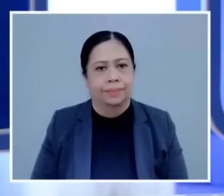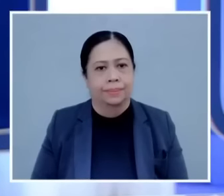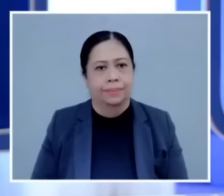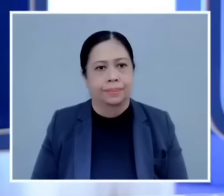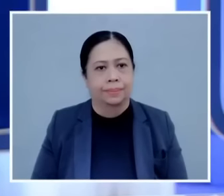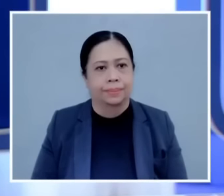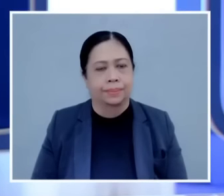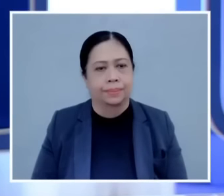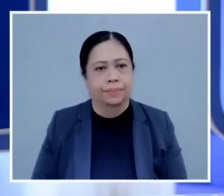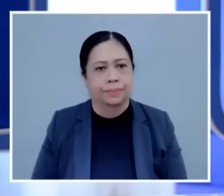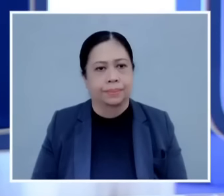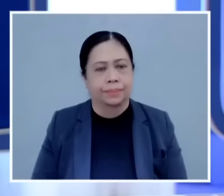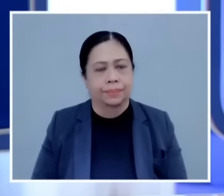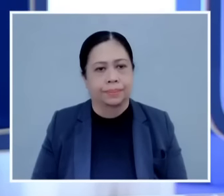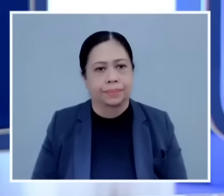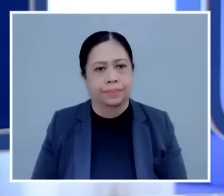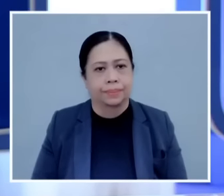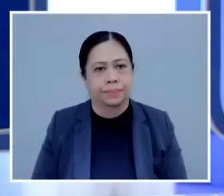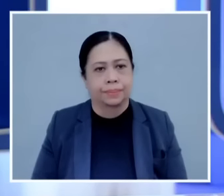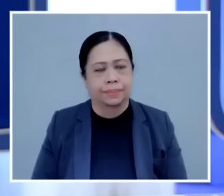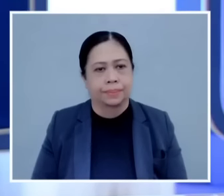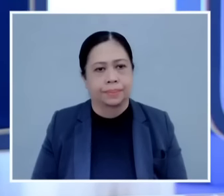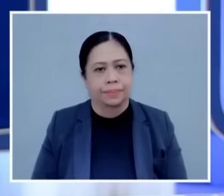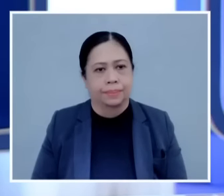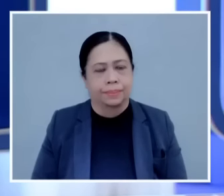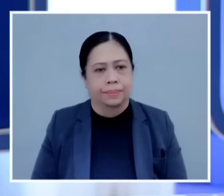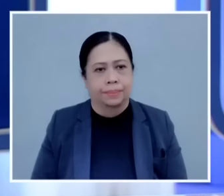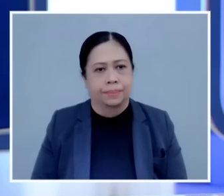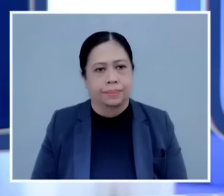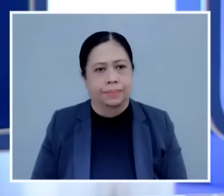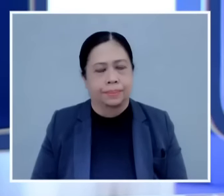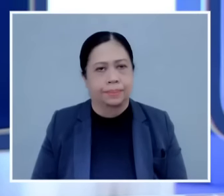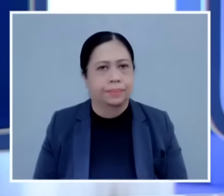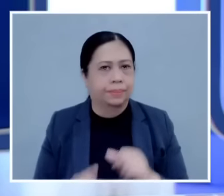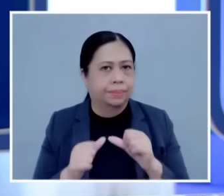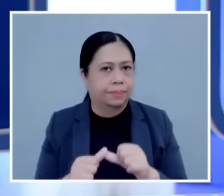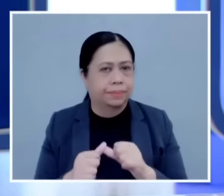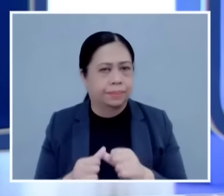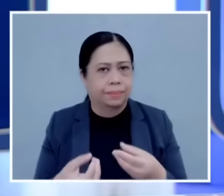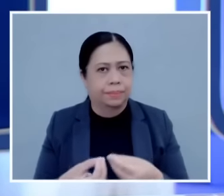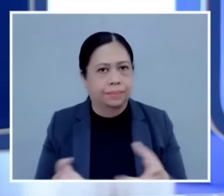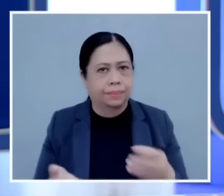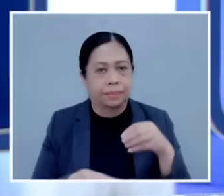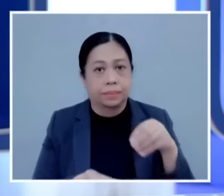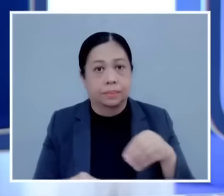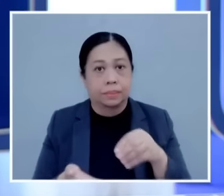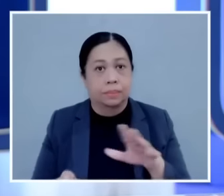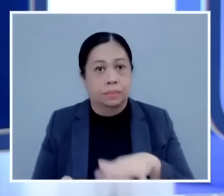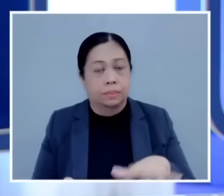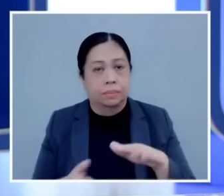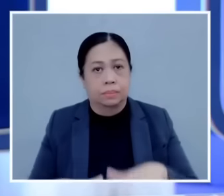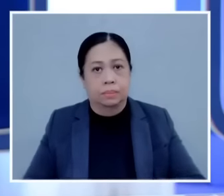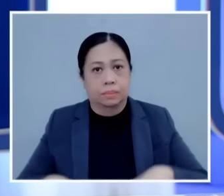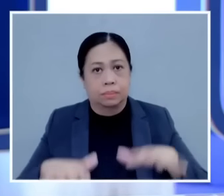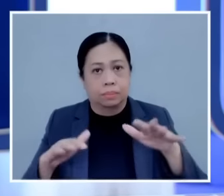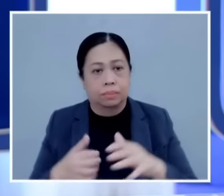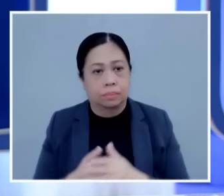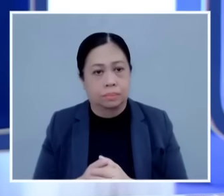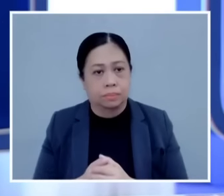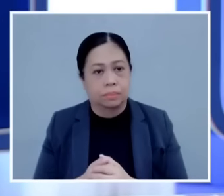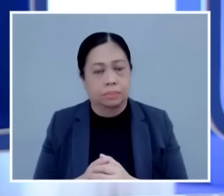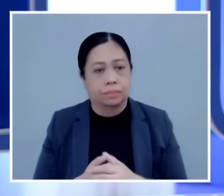Baha pa rin sa ilang lugar sa Carmen, Davao del Norte. Puspusan naman ang pamamahagi ng relief goods sa mga binaha. Mula Carmen,